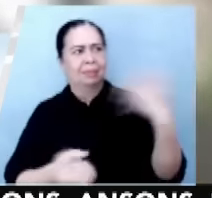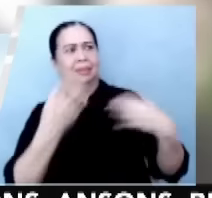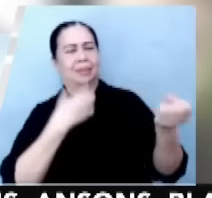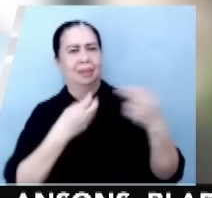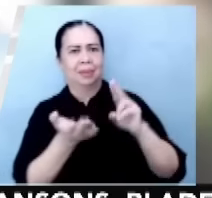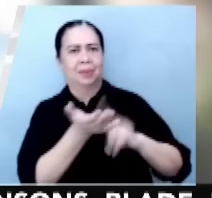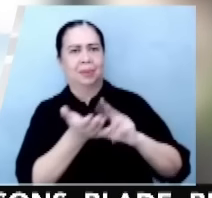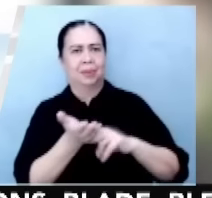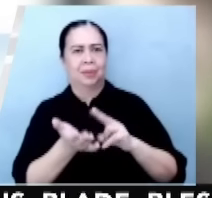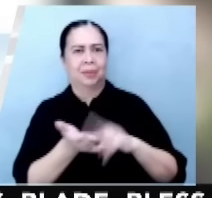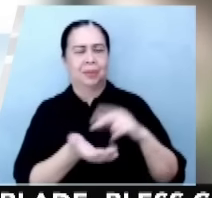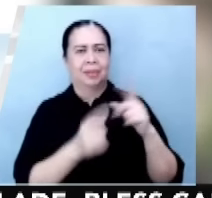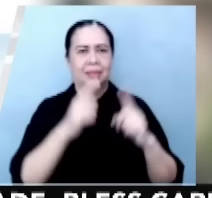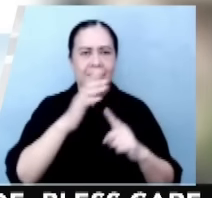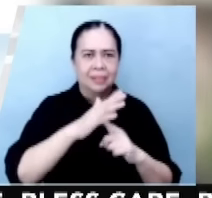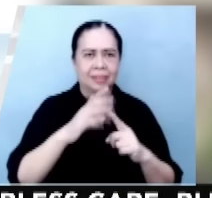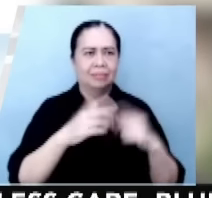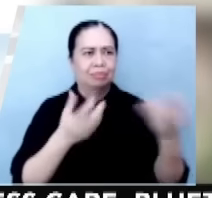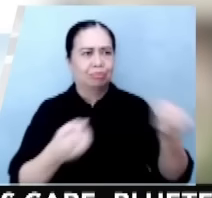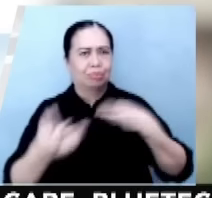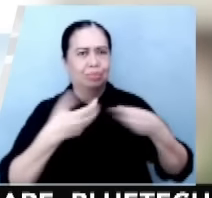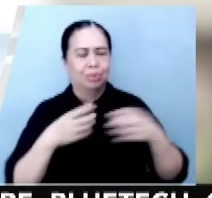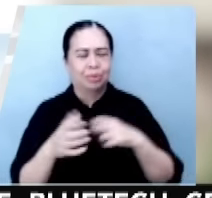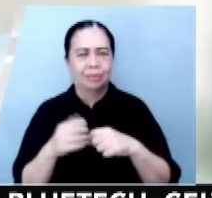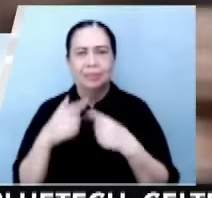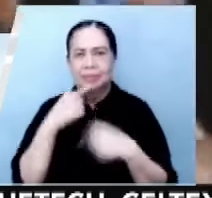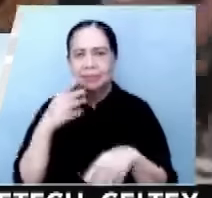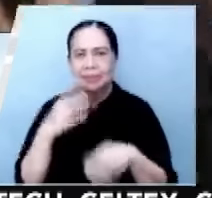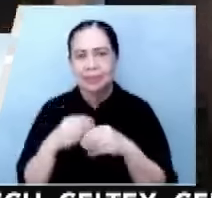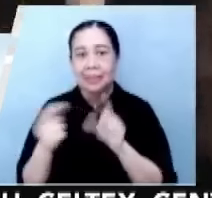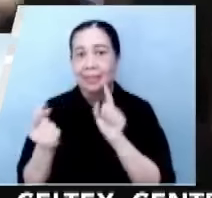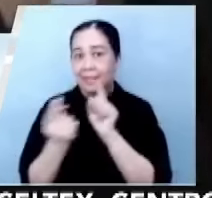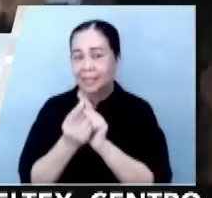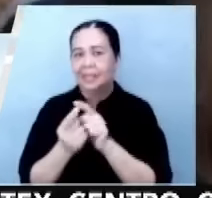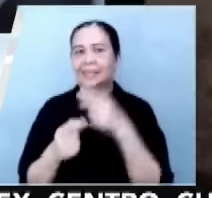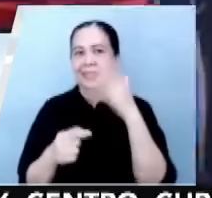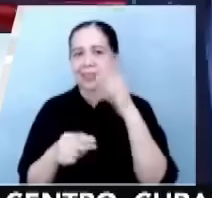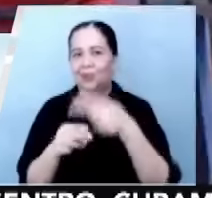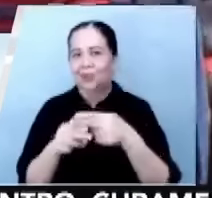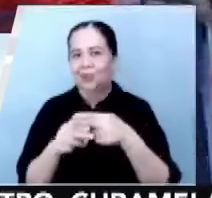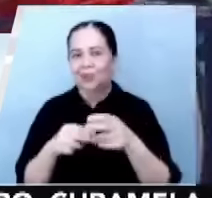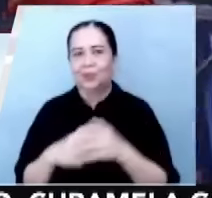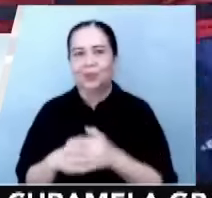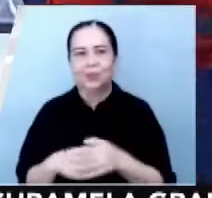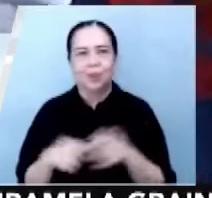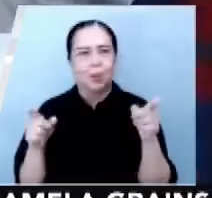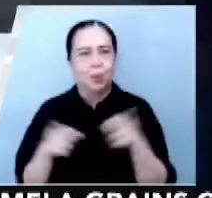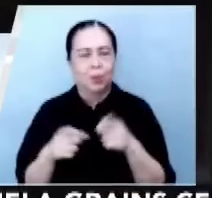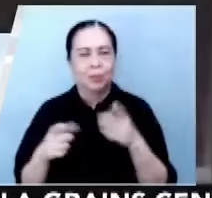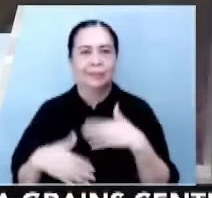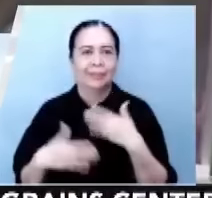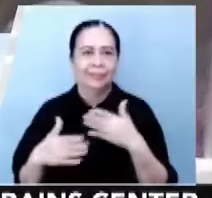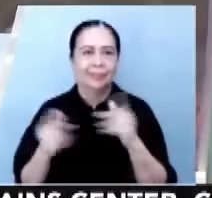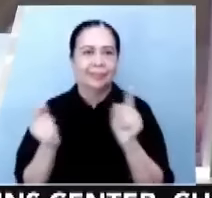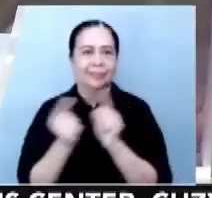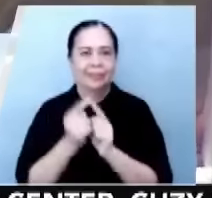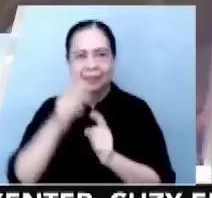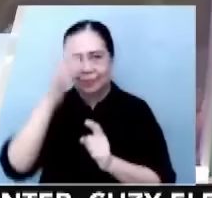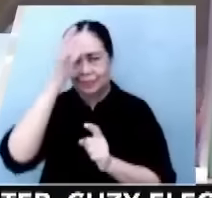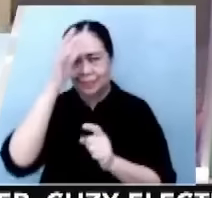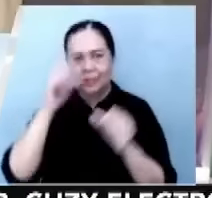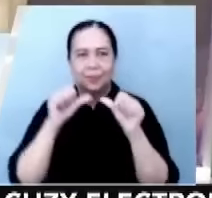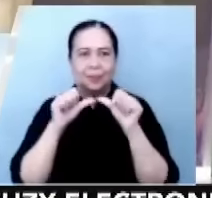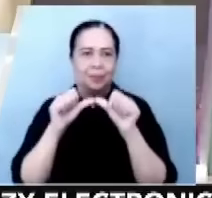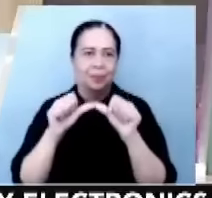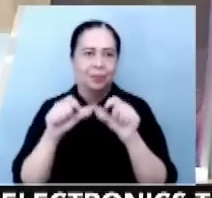kanya. Dagdag pa ni Carlos sa ama, kita kids soon. Bukod sa maiksi pero masayang pagkikita ng mag-ama, tuloy-tuloy rin ang